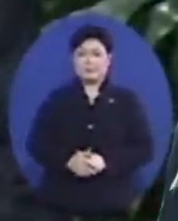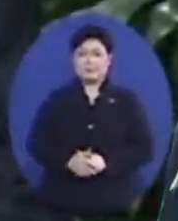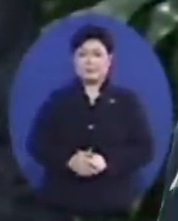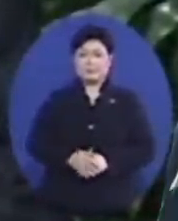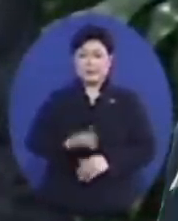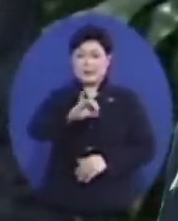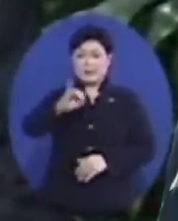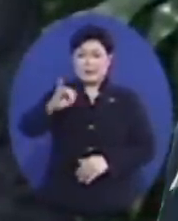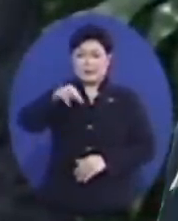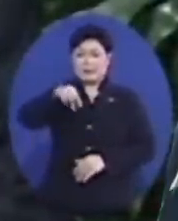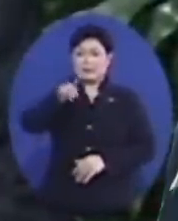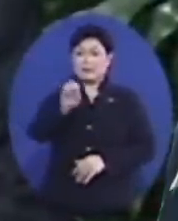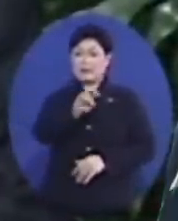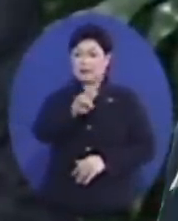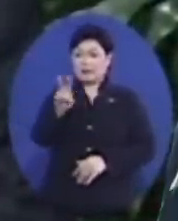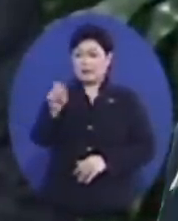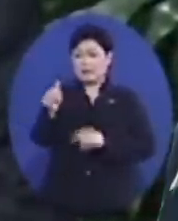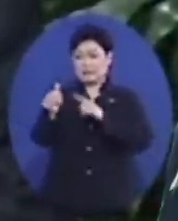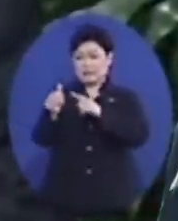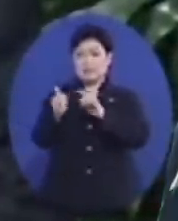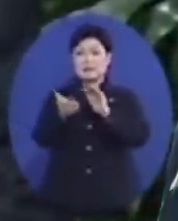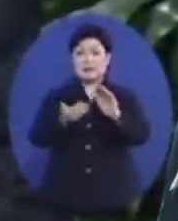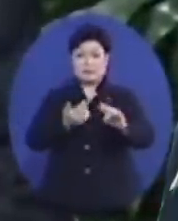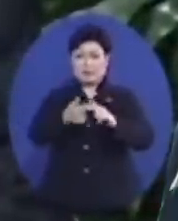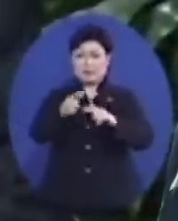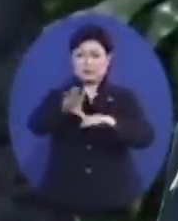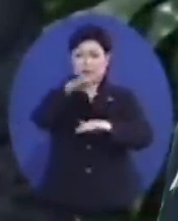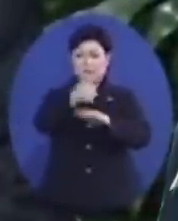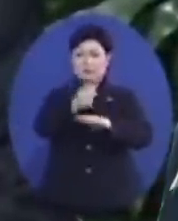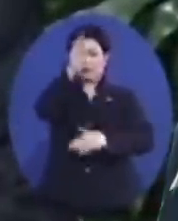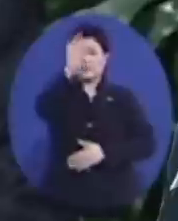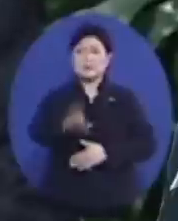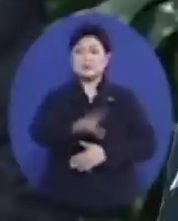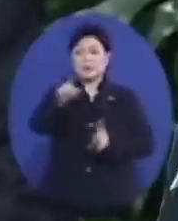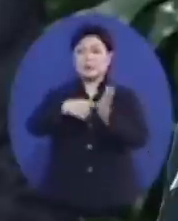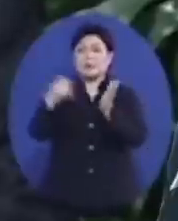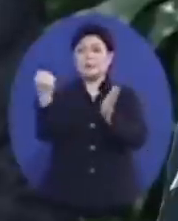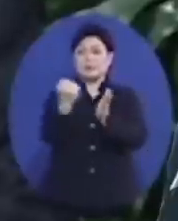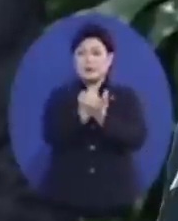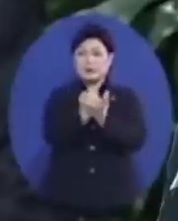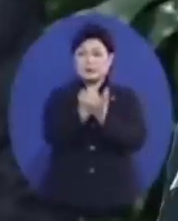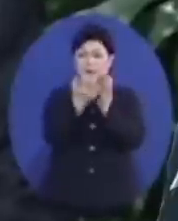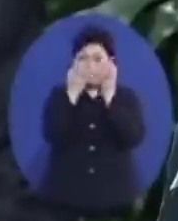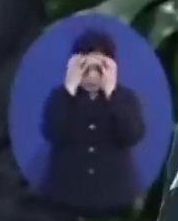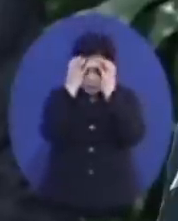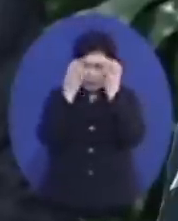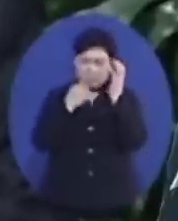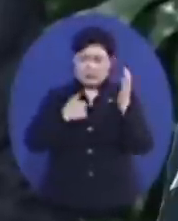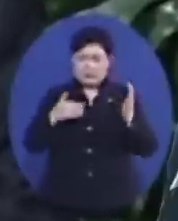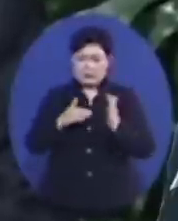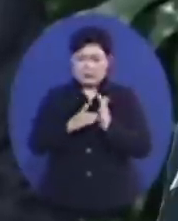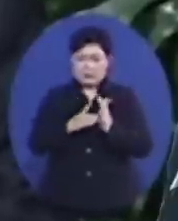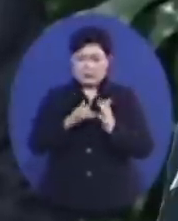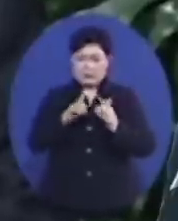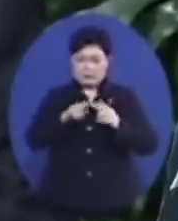이사야는 이미 예수 그리스도께서 십자가에 못 박여 고난당할 것을 소상하게 보았습니다.